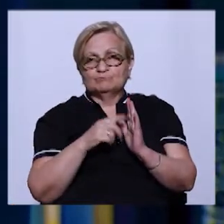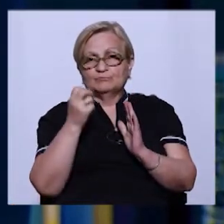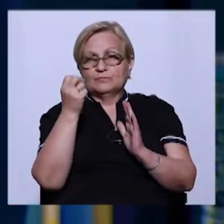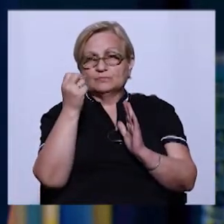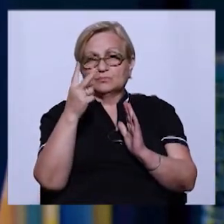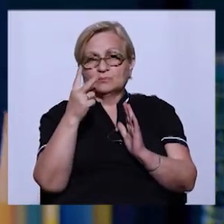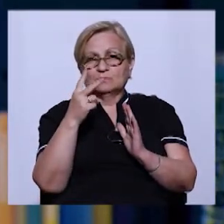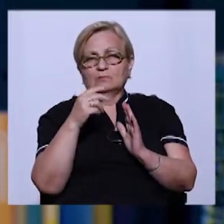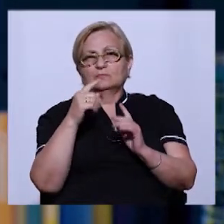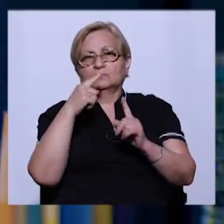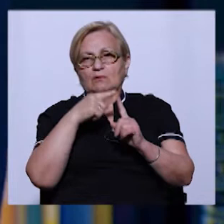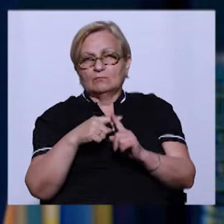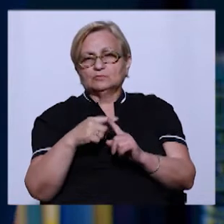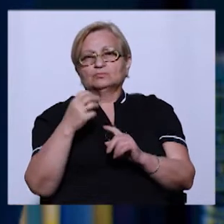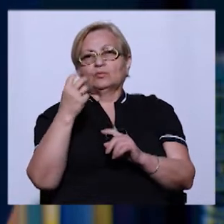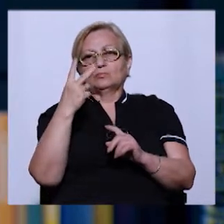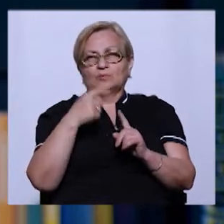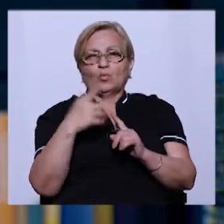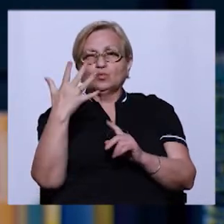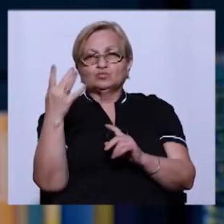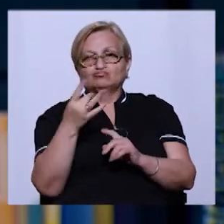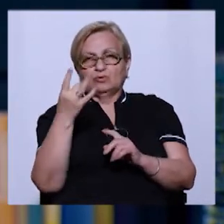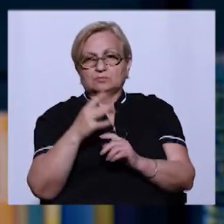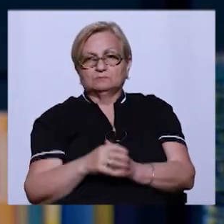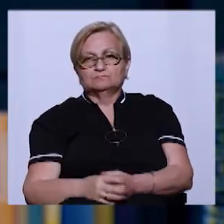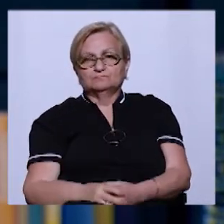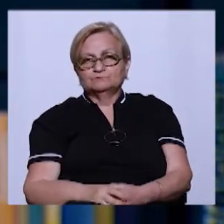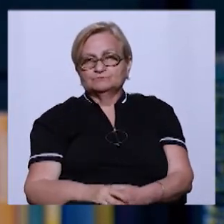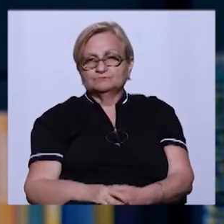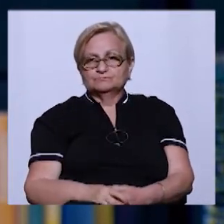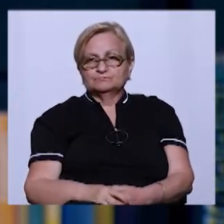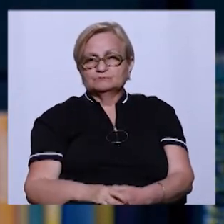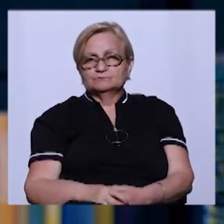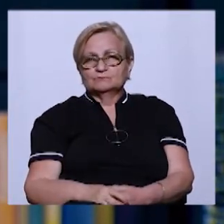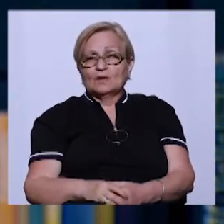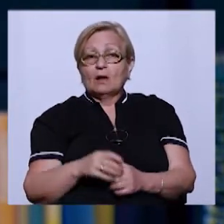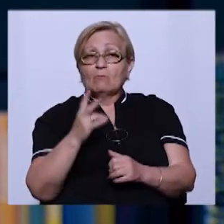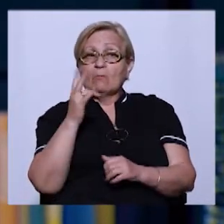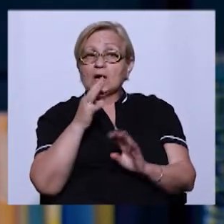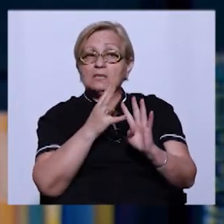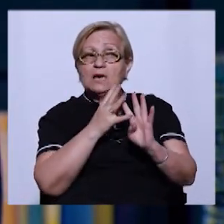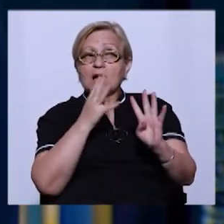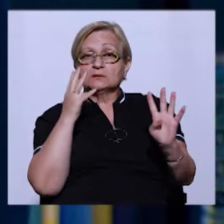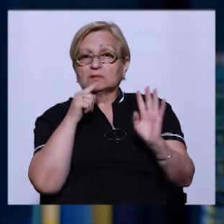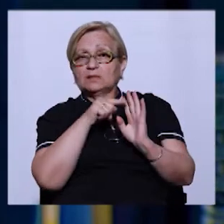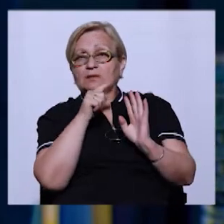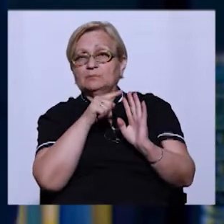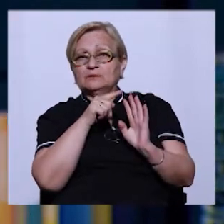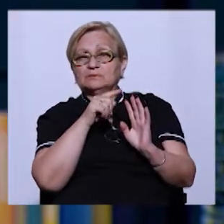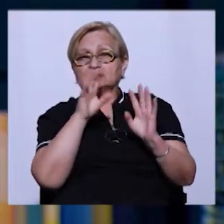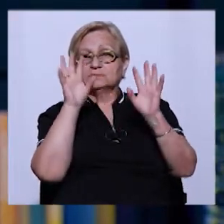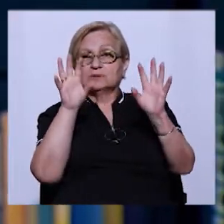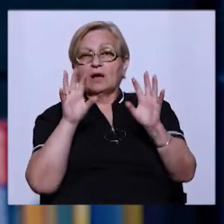უნდა დავამატო 12, დავამატო 12, დავამატო 12 5-ჯერ, ხომ? მაგრამ განრიგებადობის კანონს როგორ